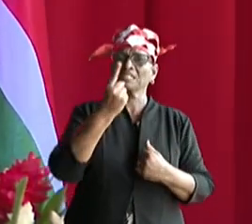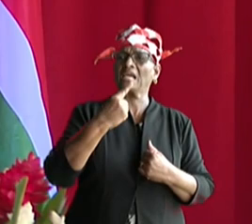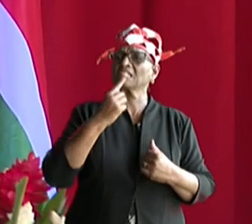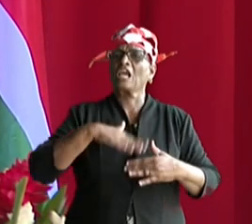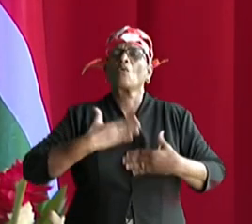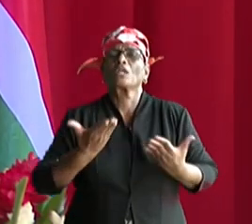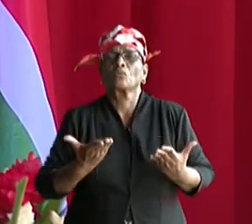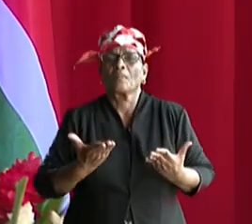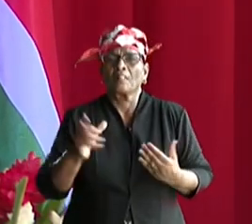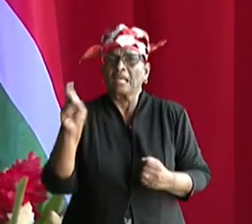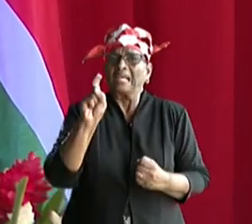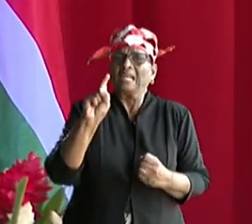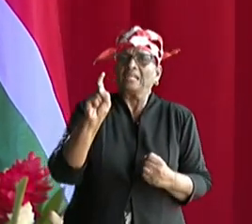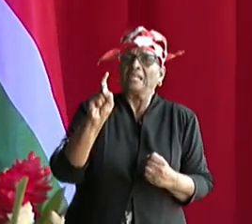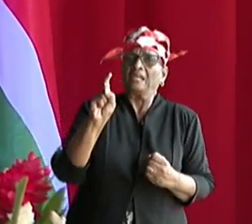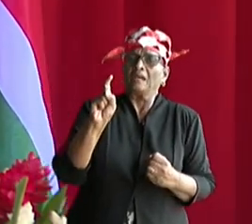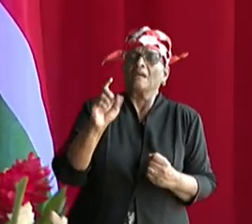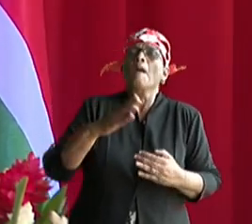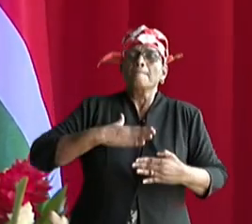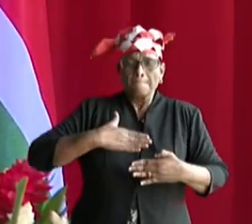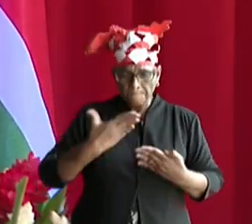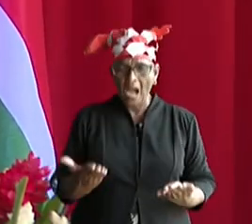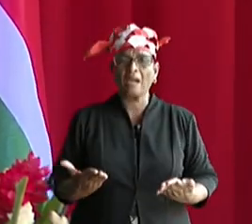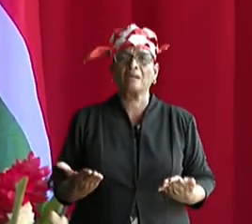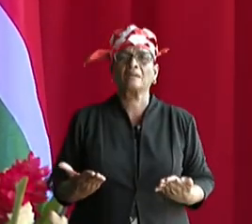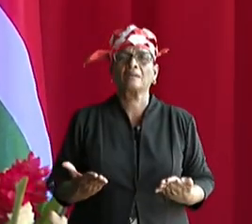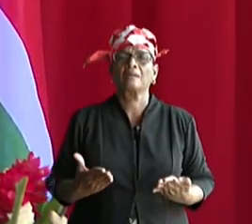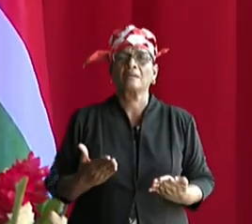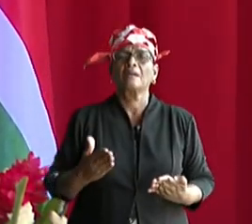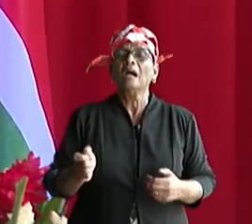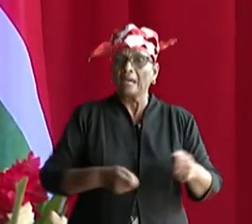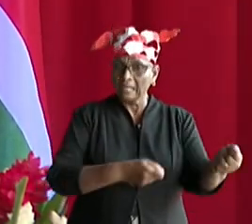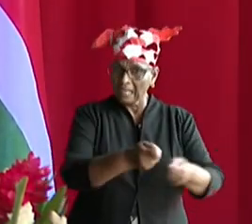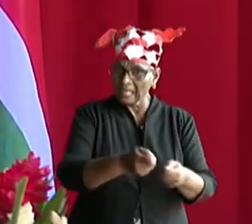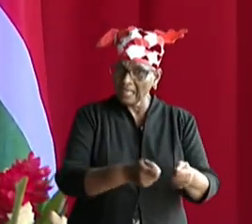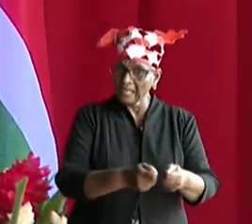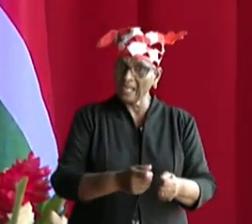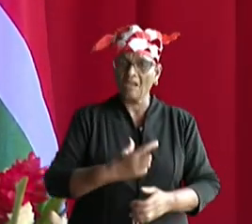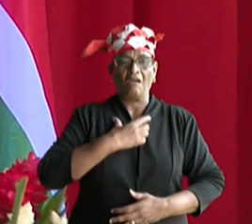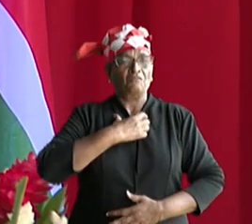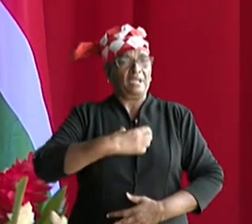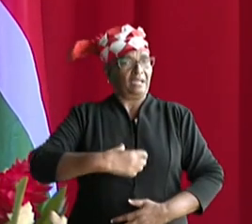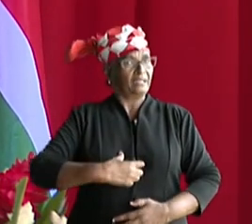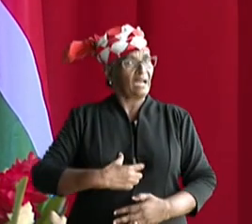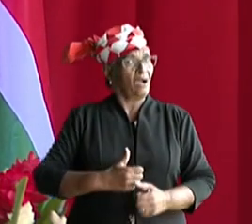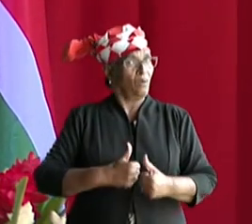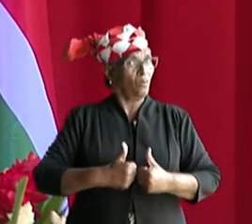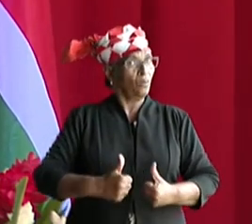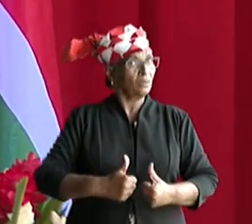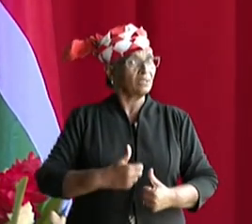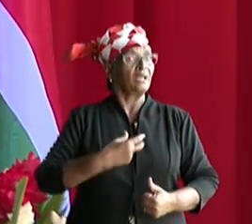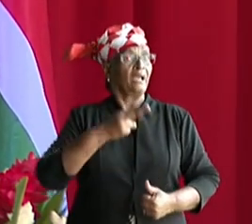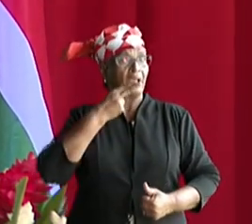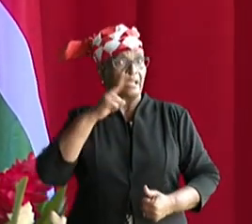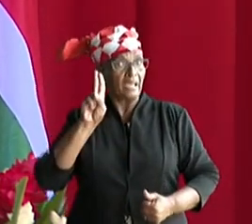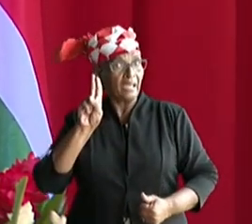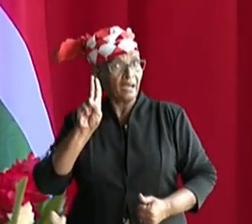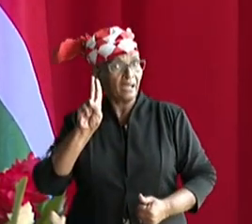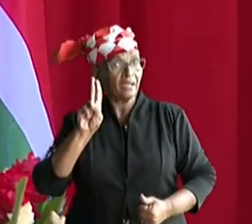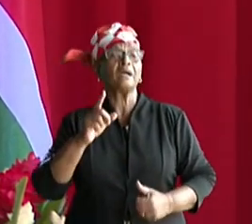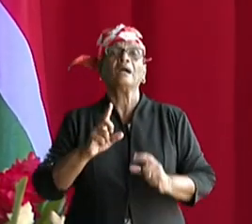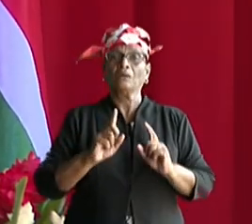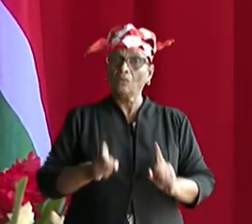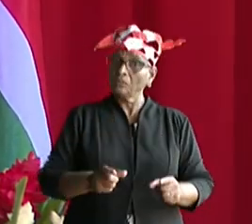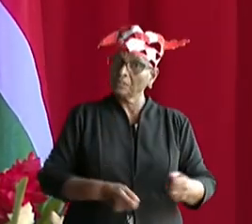draagt. En het mag en kan ook niet anders. Een regering die integriteit en transparantie hoog in het vaandel draagt. Een